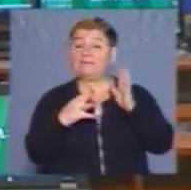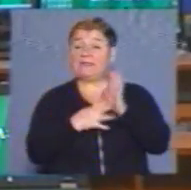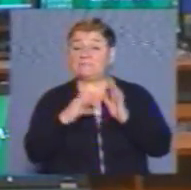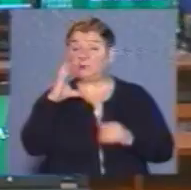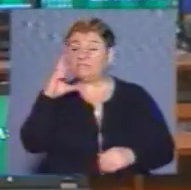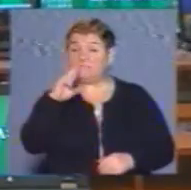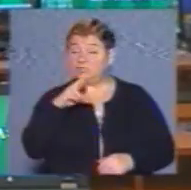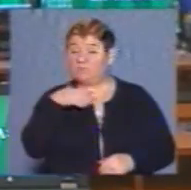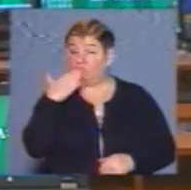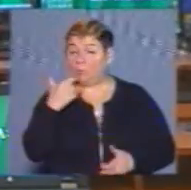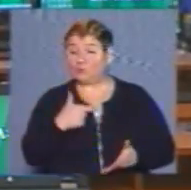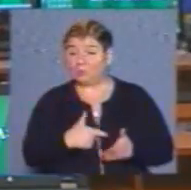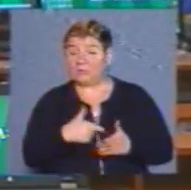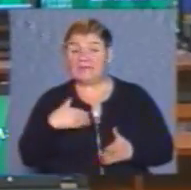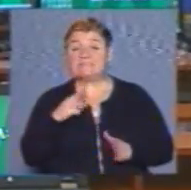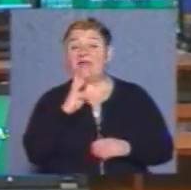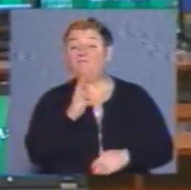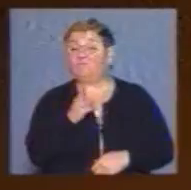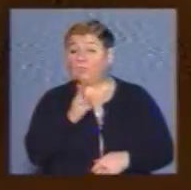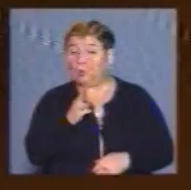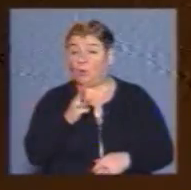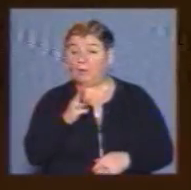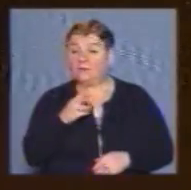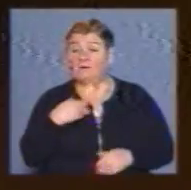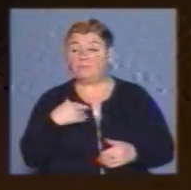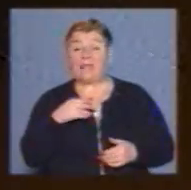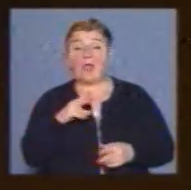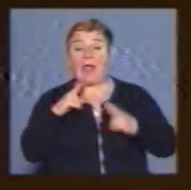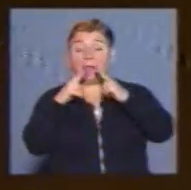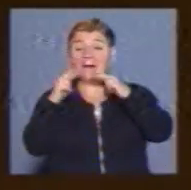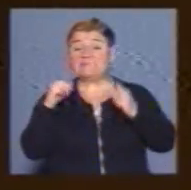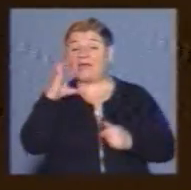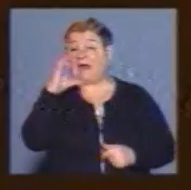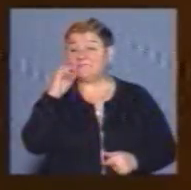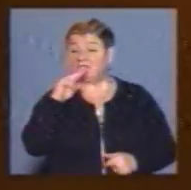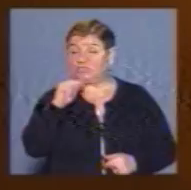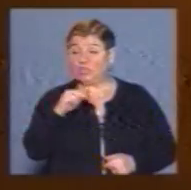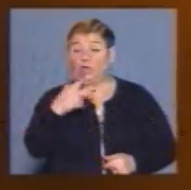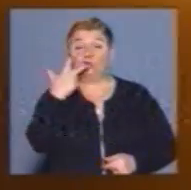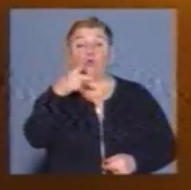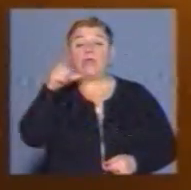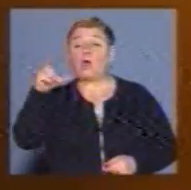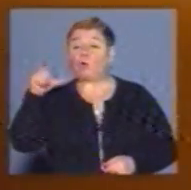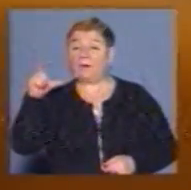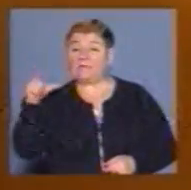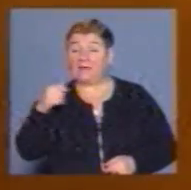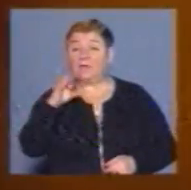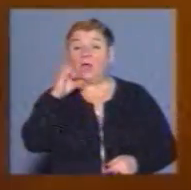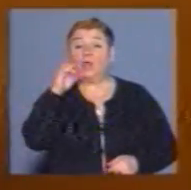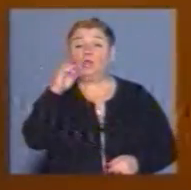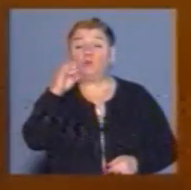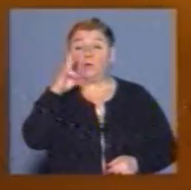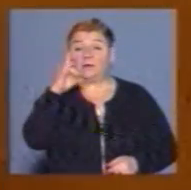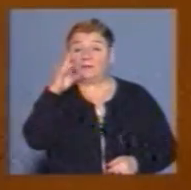в Ужгороді. Це відео опублікувала на ютуб-каналі «Карпатська Січ». На ньому фігурують троє громадян Йорданії. Вони